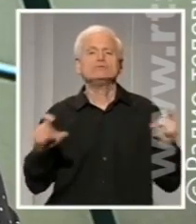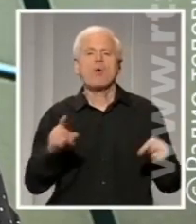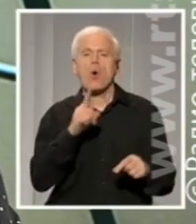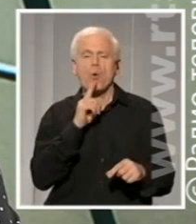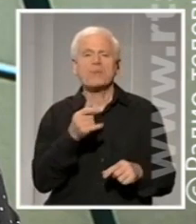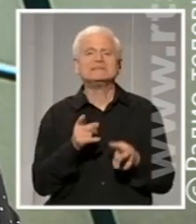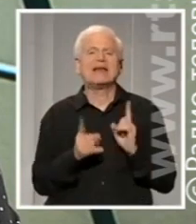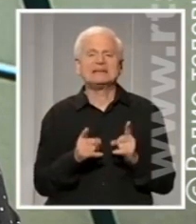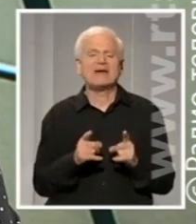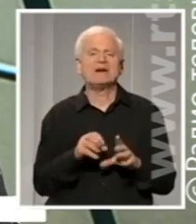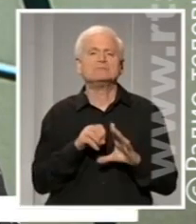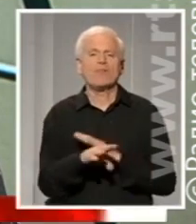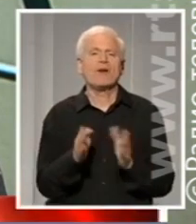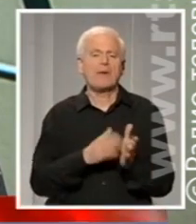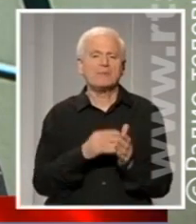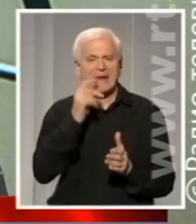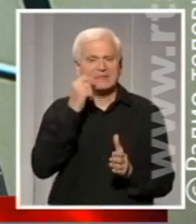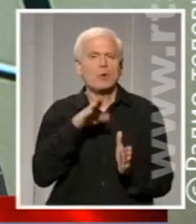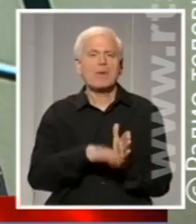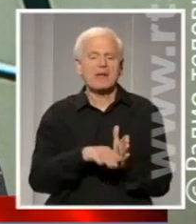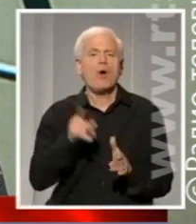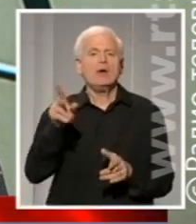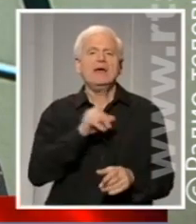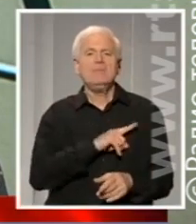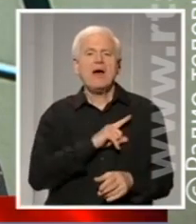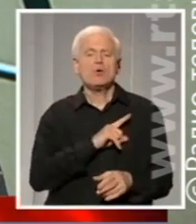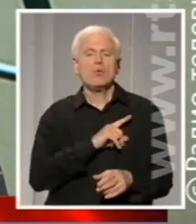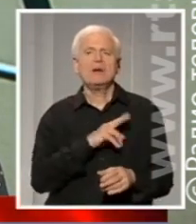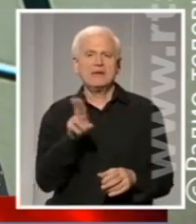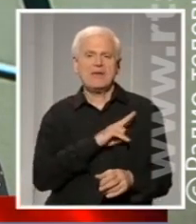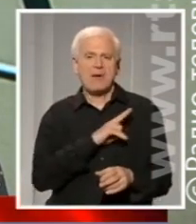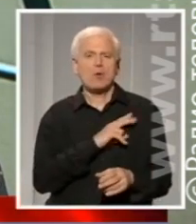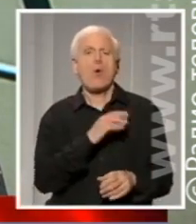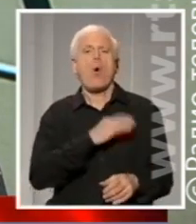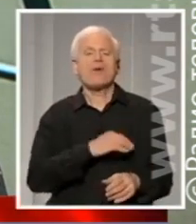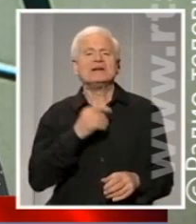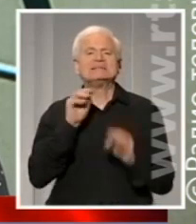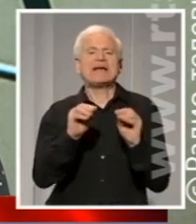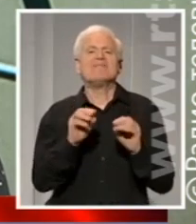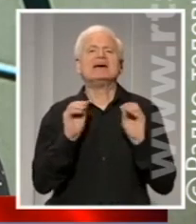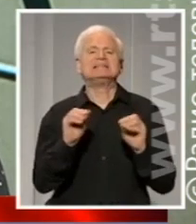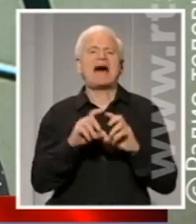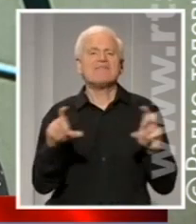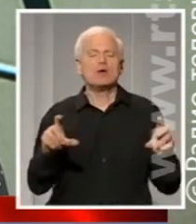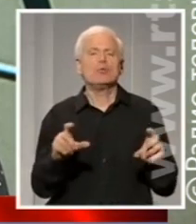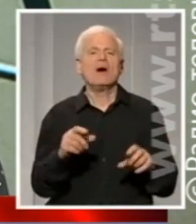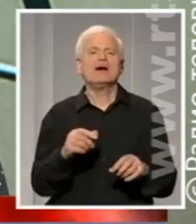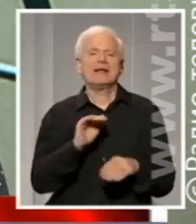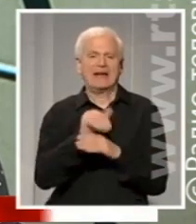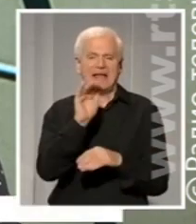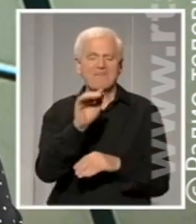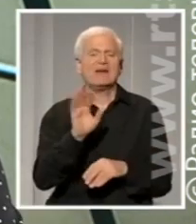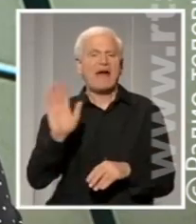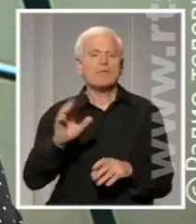se nastava realizuje na jezicima nacionalnih manjina imaju obavezu da se jave nacionalnim savetima za nacionalne manjine radi